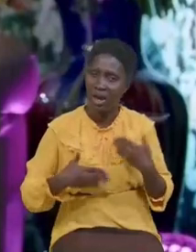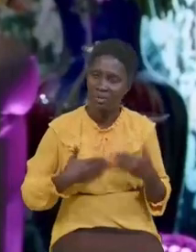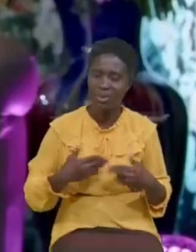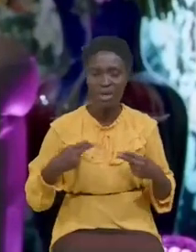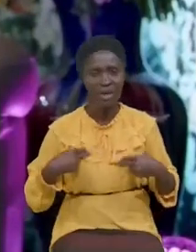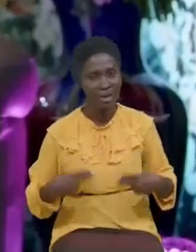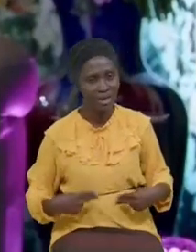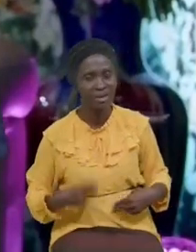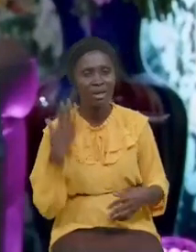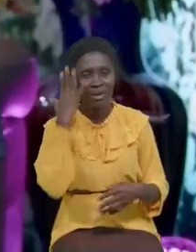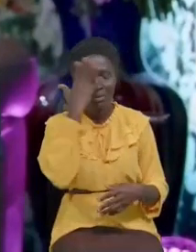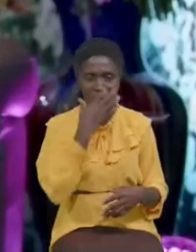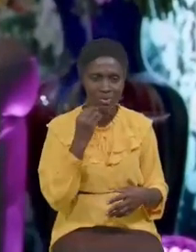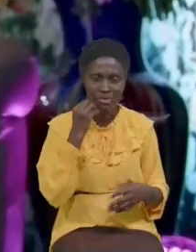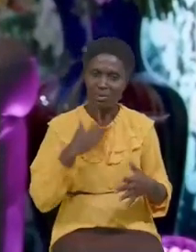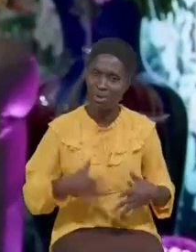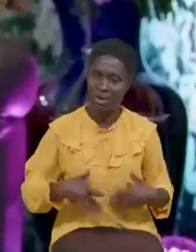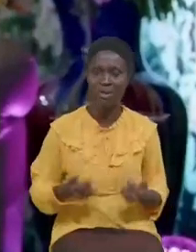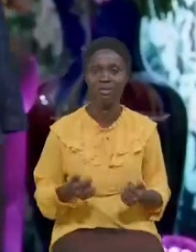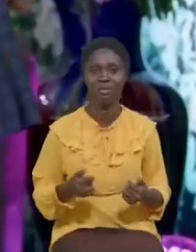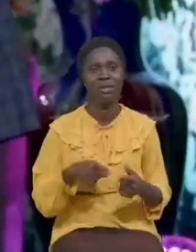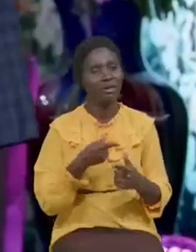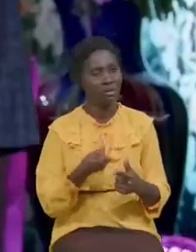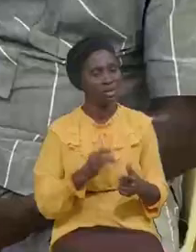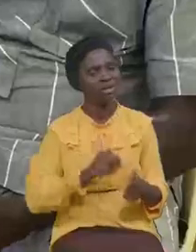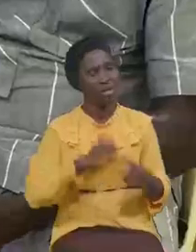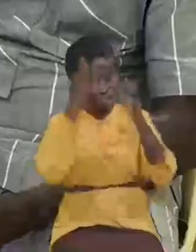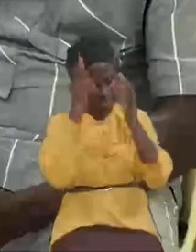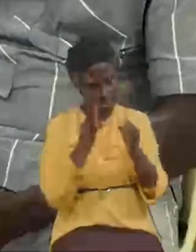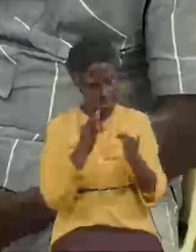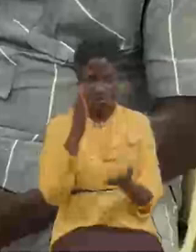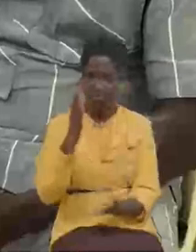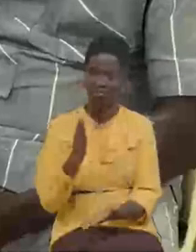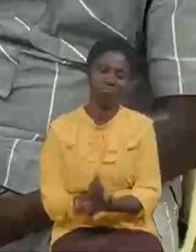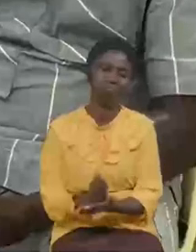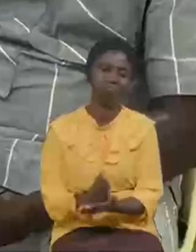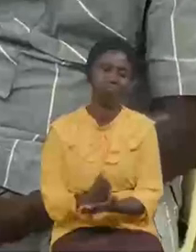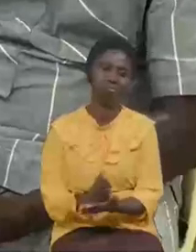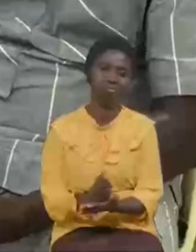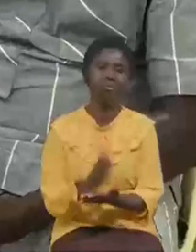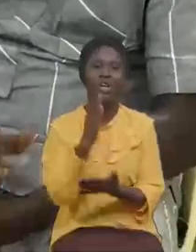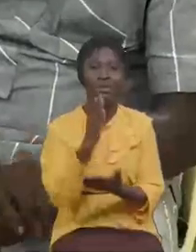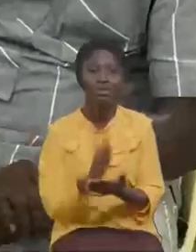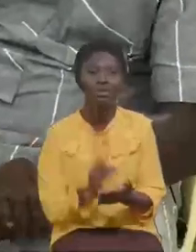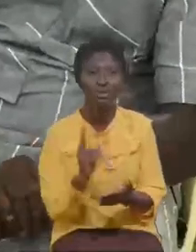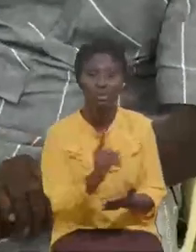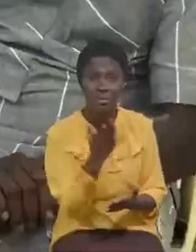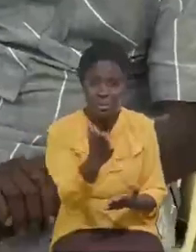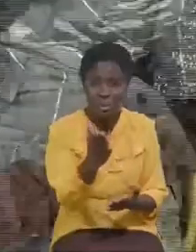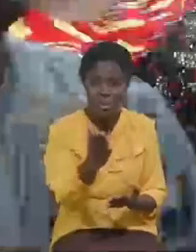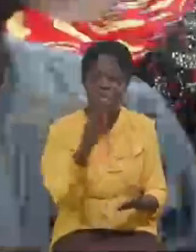une vie belle, constante, une vie heureuse, je dirais à la chose, assez c'est